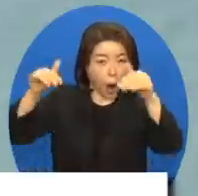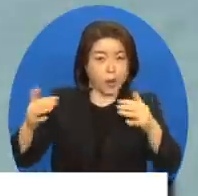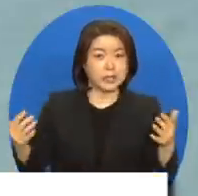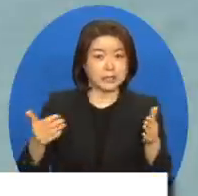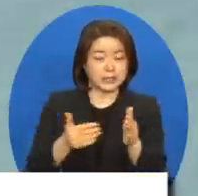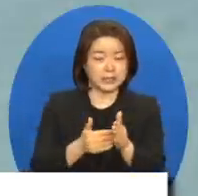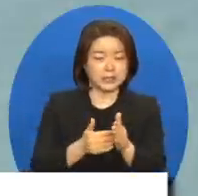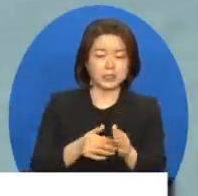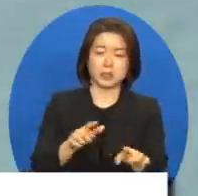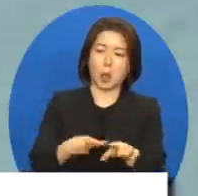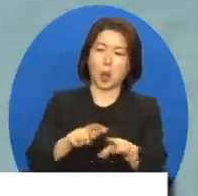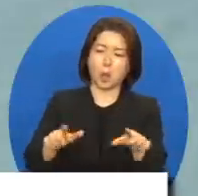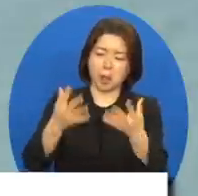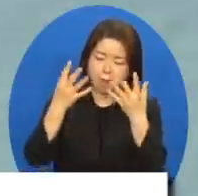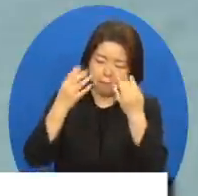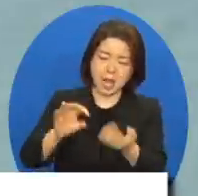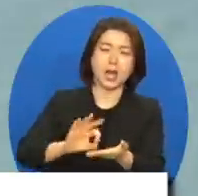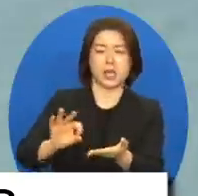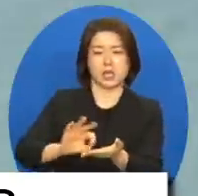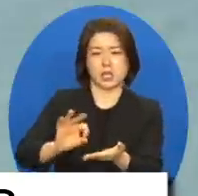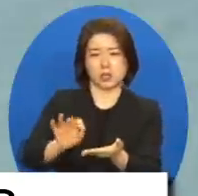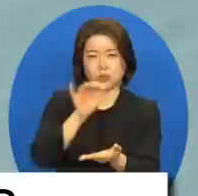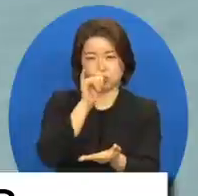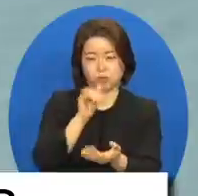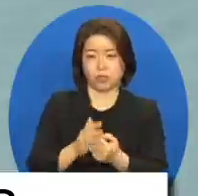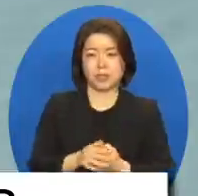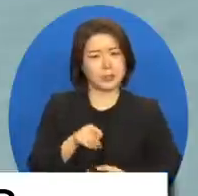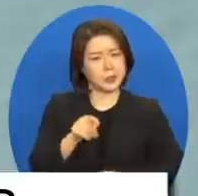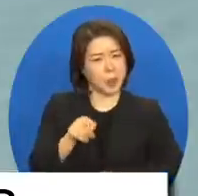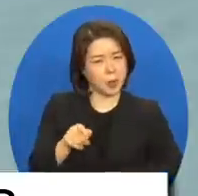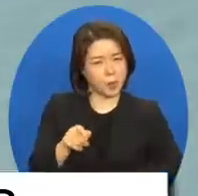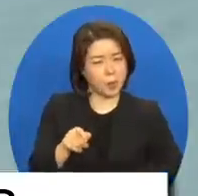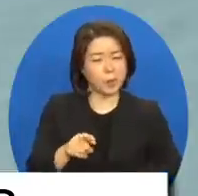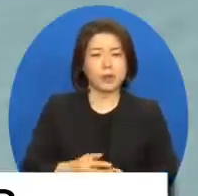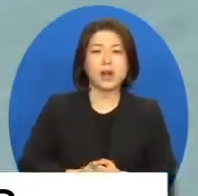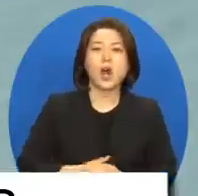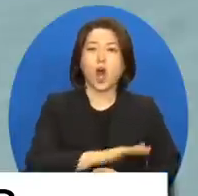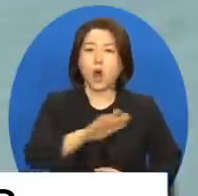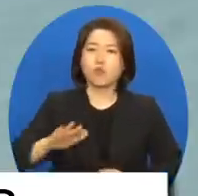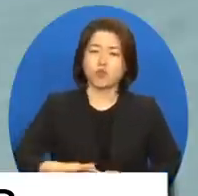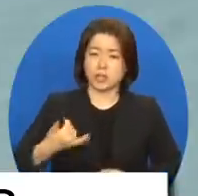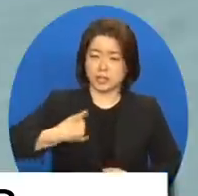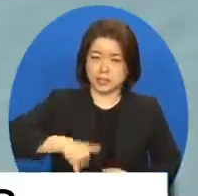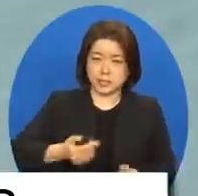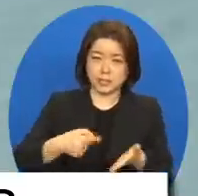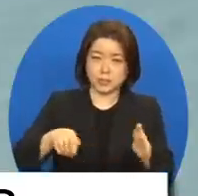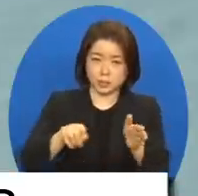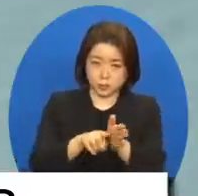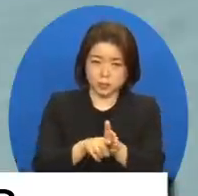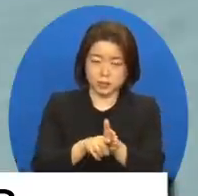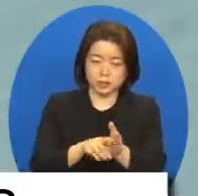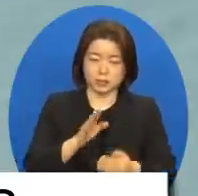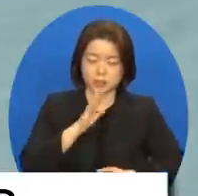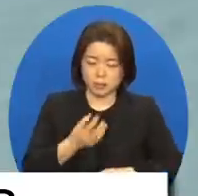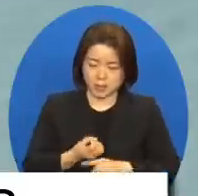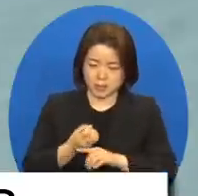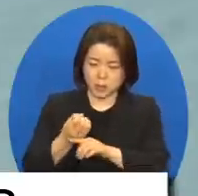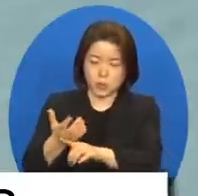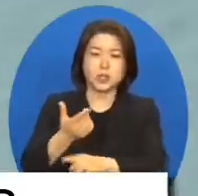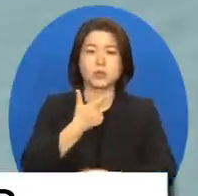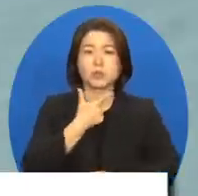아주 일상화되어져 있습니다. 여기에다 우리가 우리의 자녀들에게 정말 전해주고